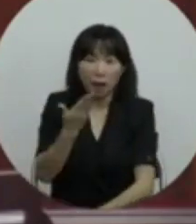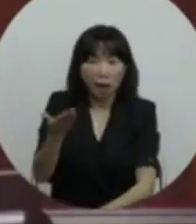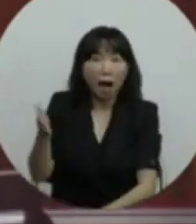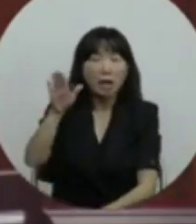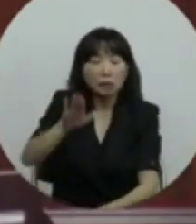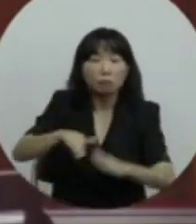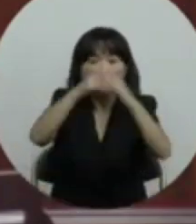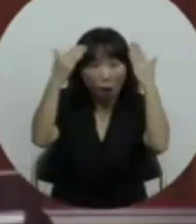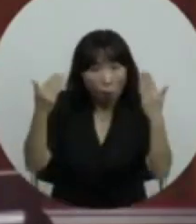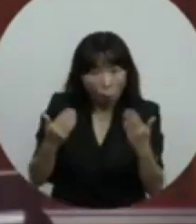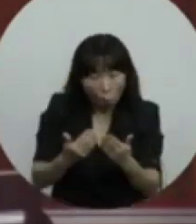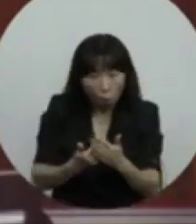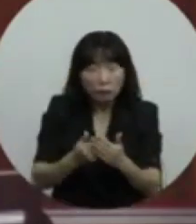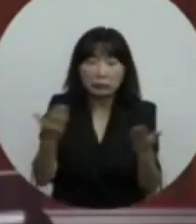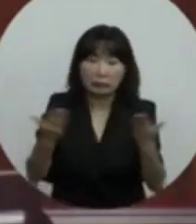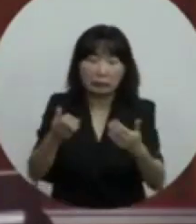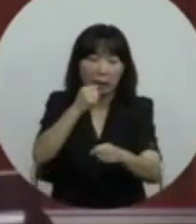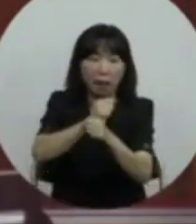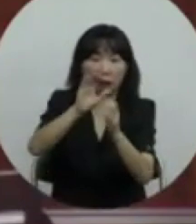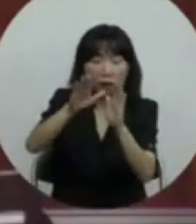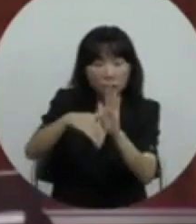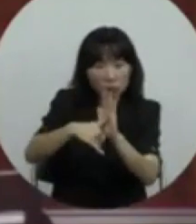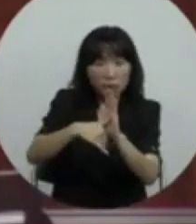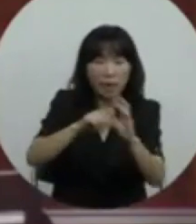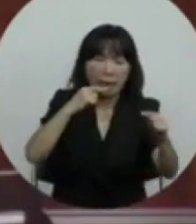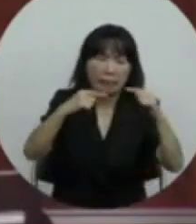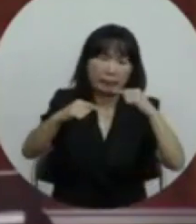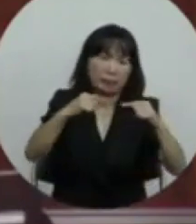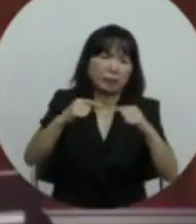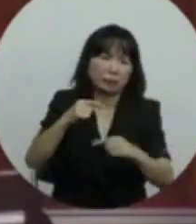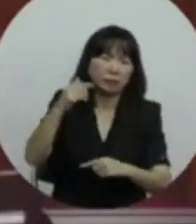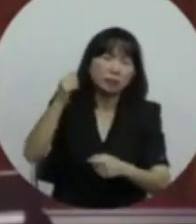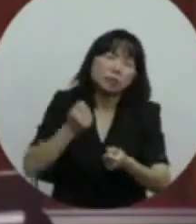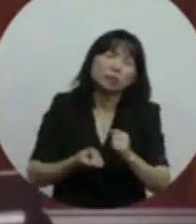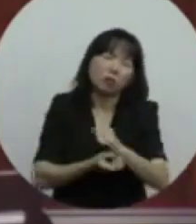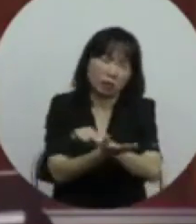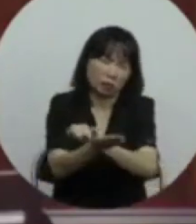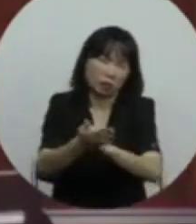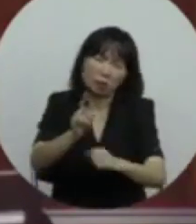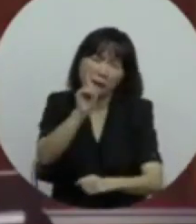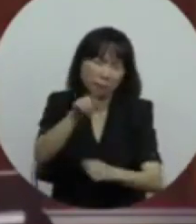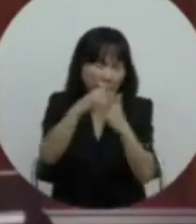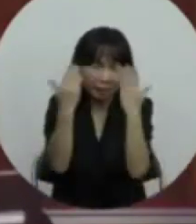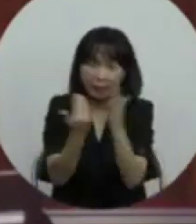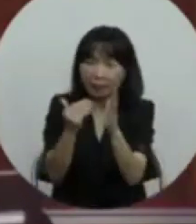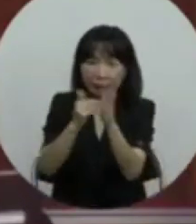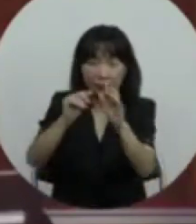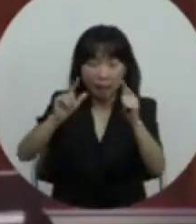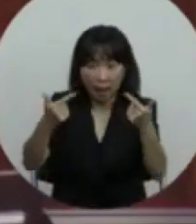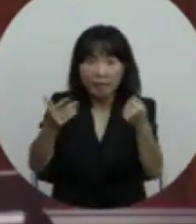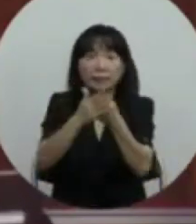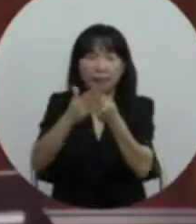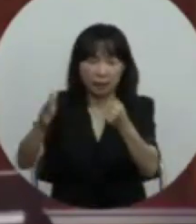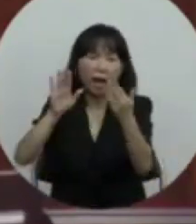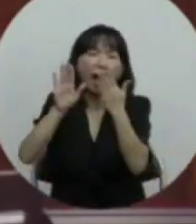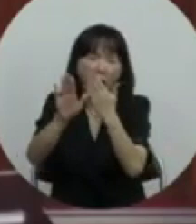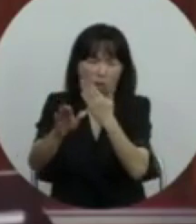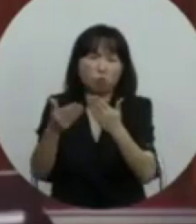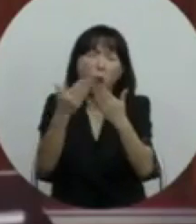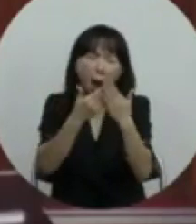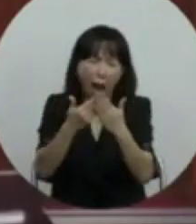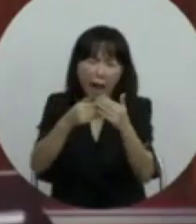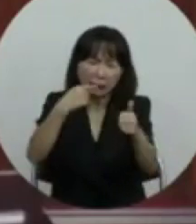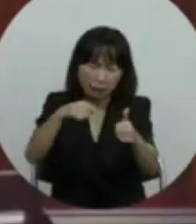하지만 모든 일이 그렇듯이 자치에 대한 역량 또한 하루아침에 갖출 수 있는 것이 아니기 때문에 지속적인 학습과